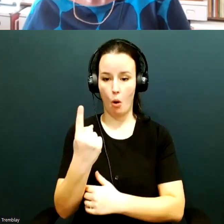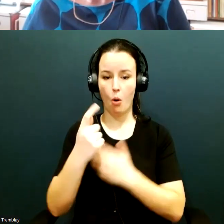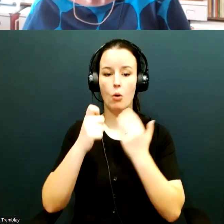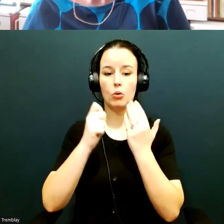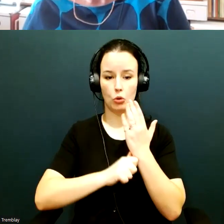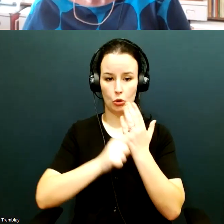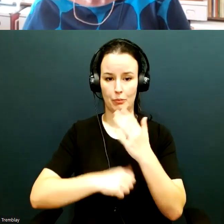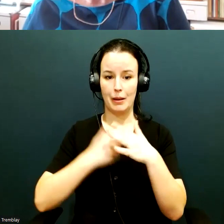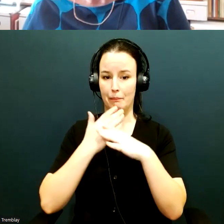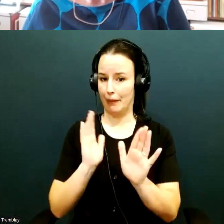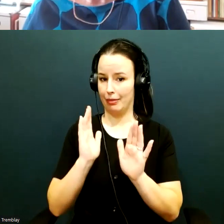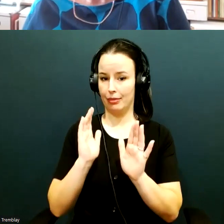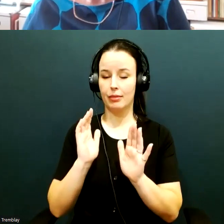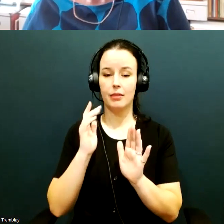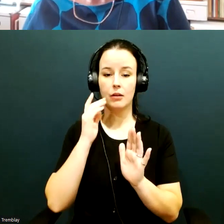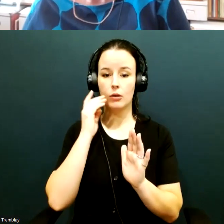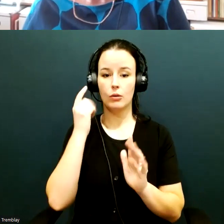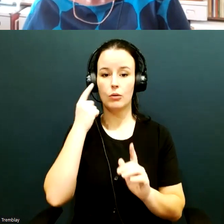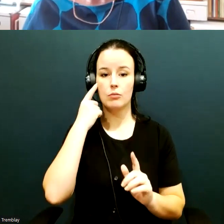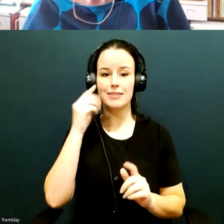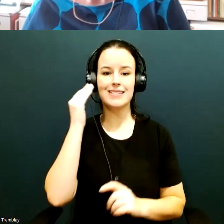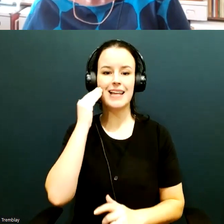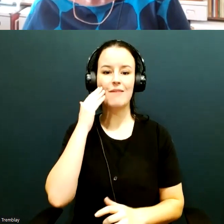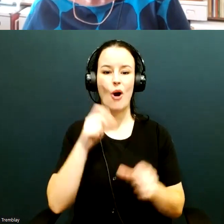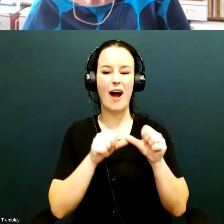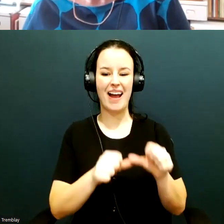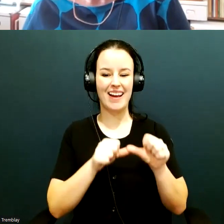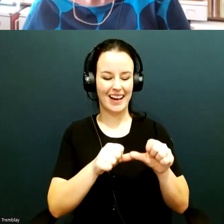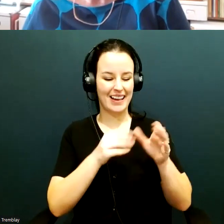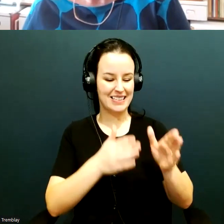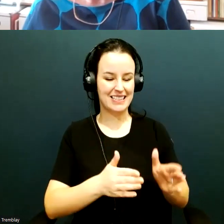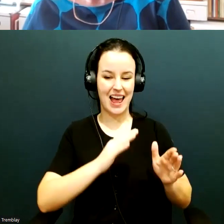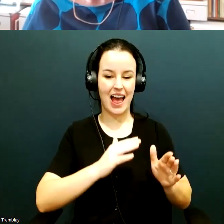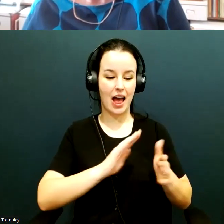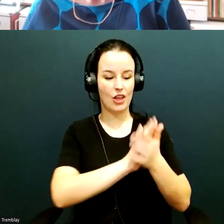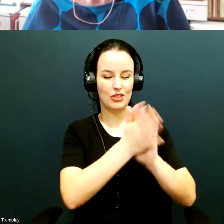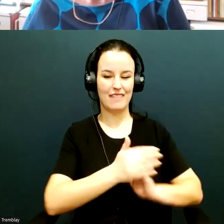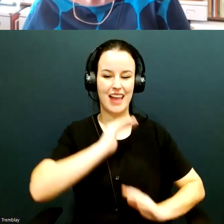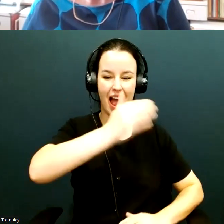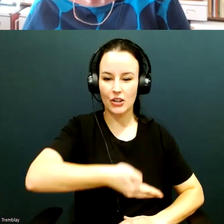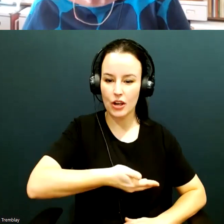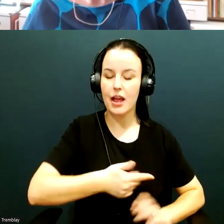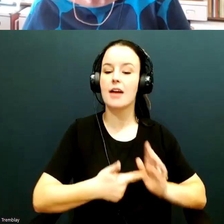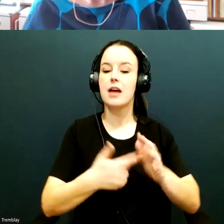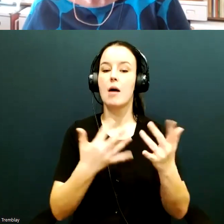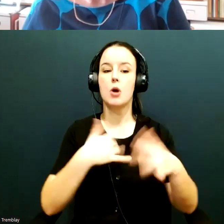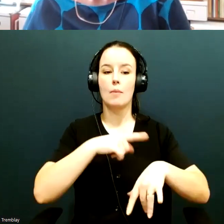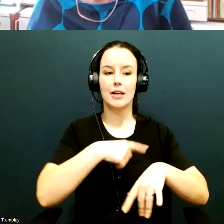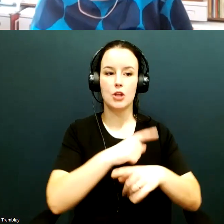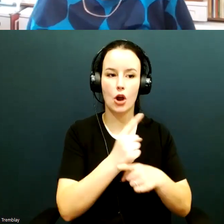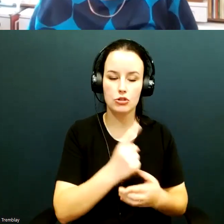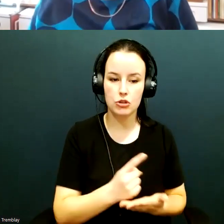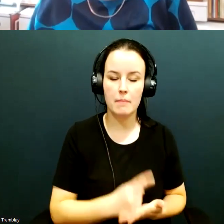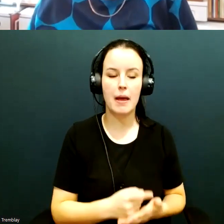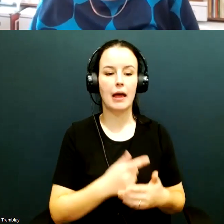qui permet de bien cibler qui sont les résidents accueillants. Donc, combien d'heures je suis prête à donner par semaine, c'est quoi mes intérêts,